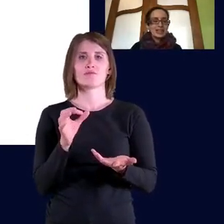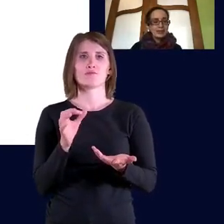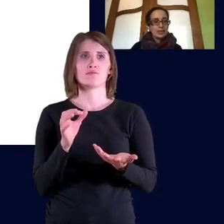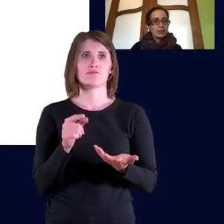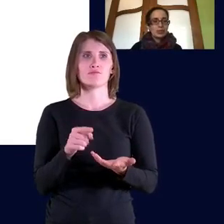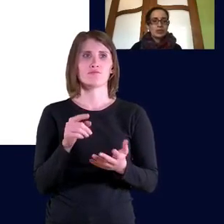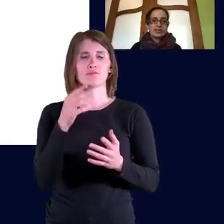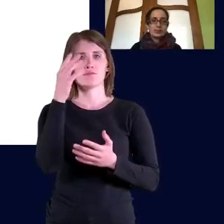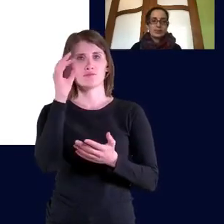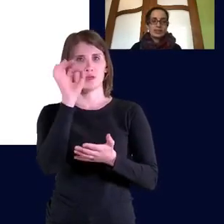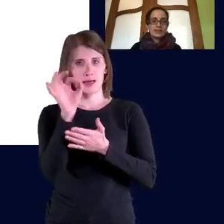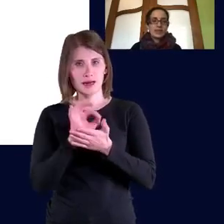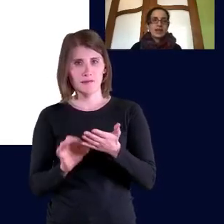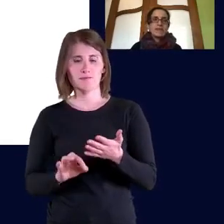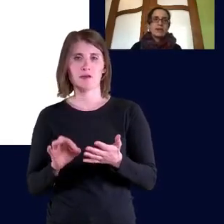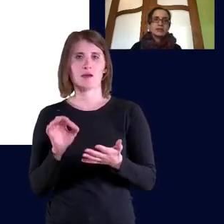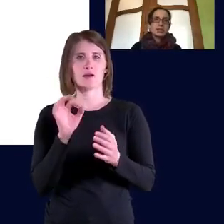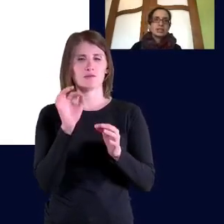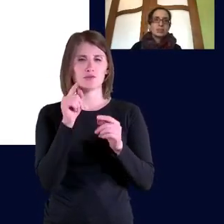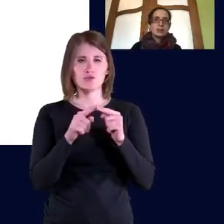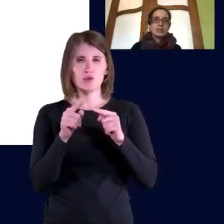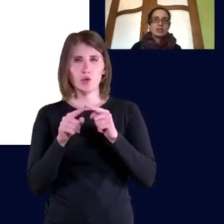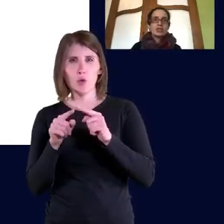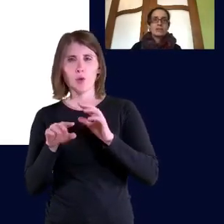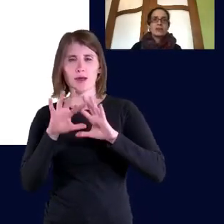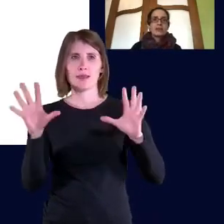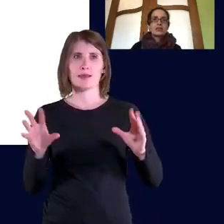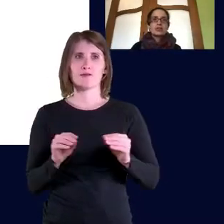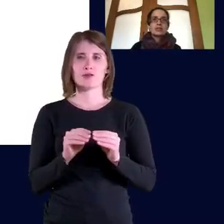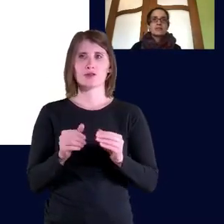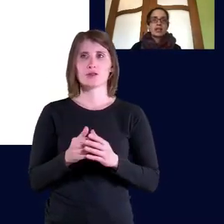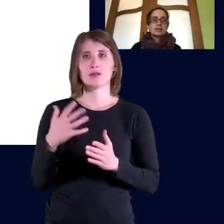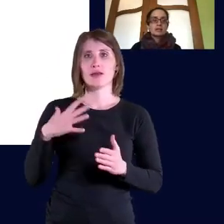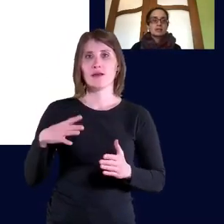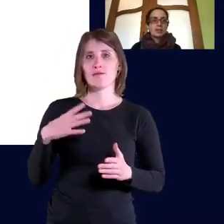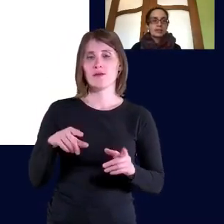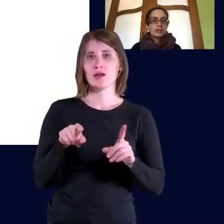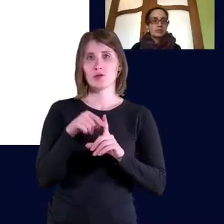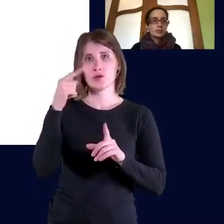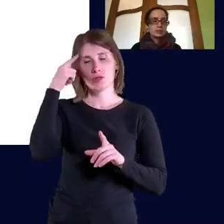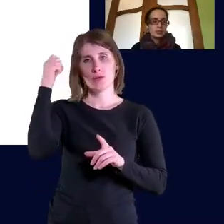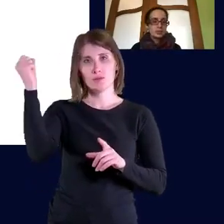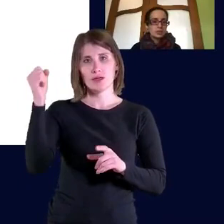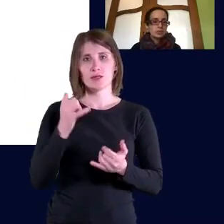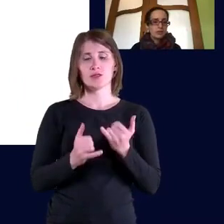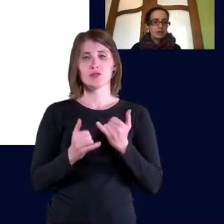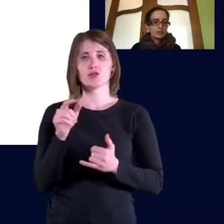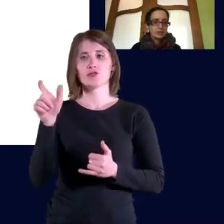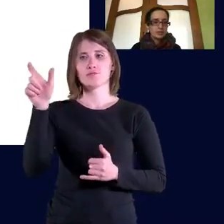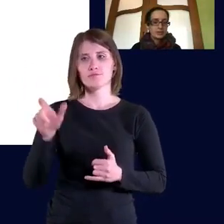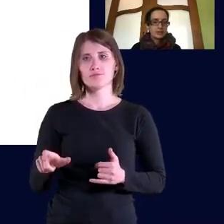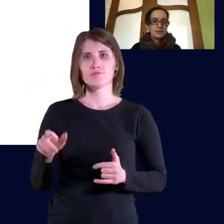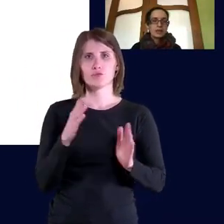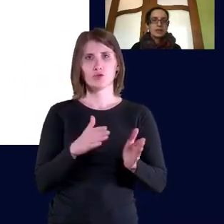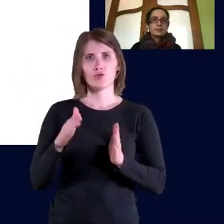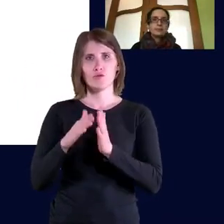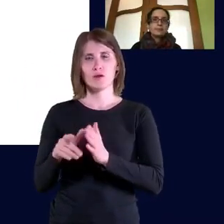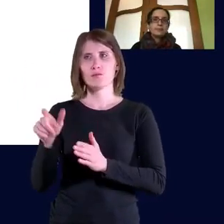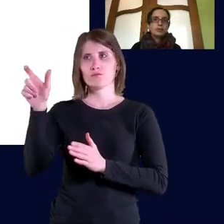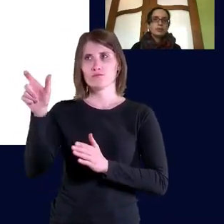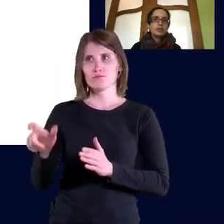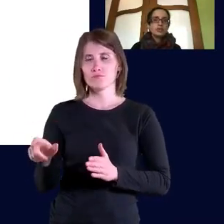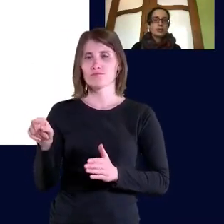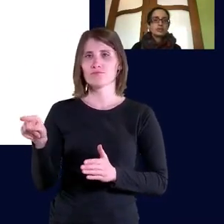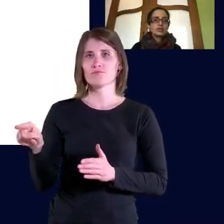tej grafiki później adaptacji bardzo także pamiętać że jeśli dla indywidualnego odbiorcy byśmy przygotowywali są grafikiem